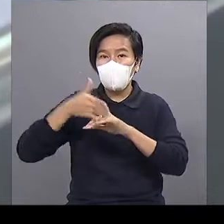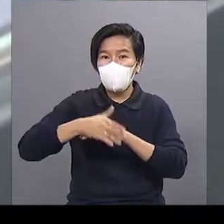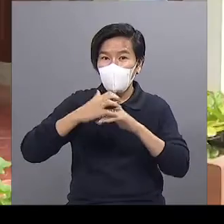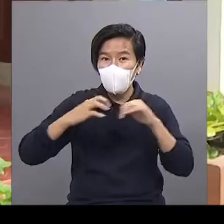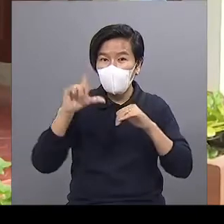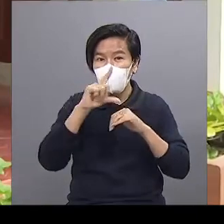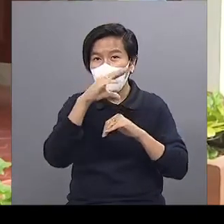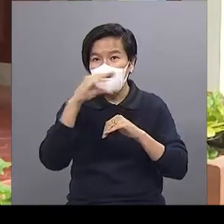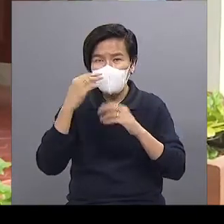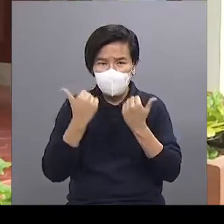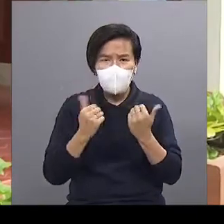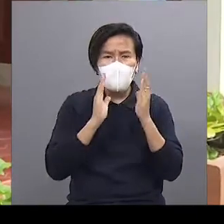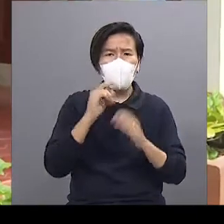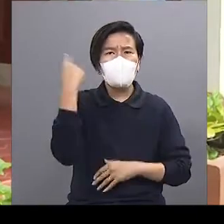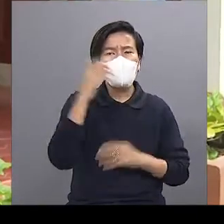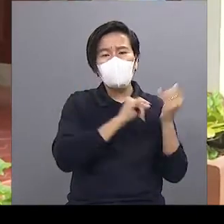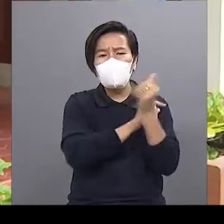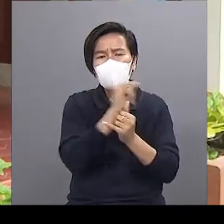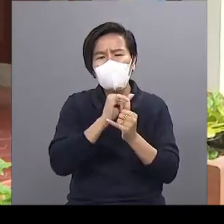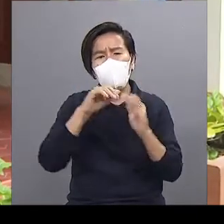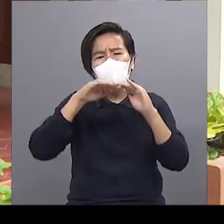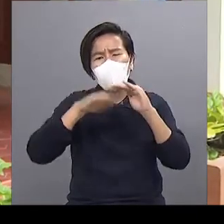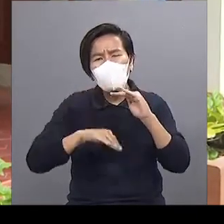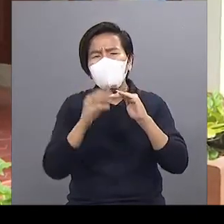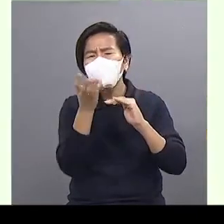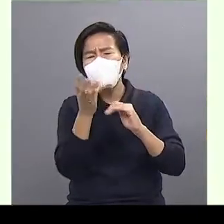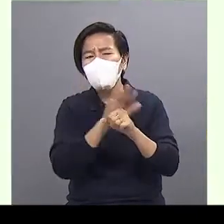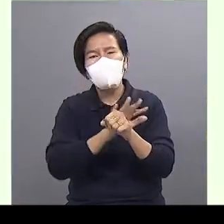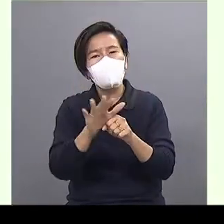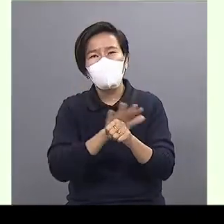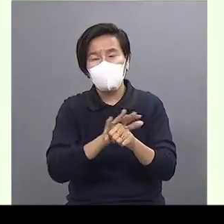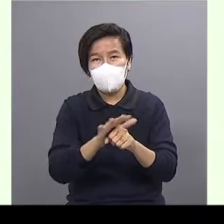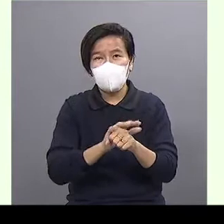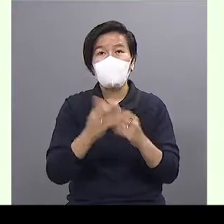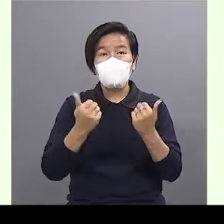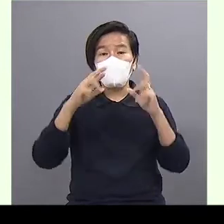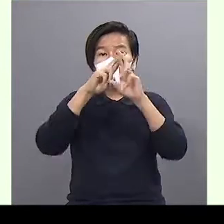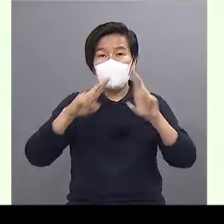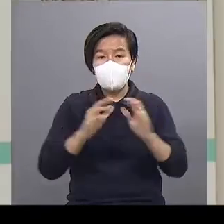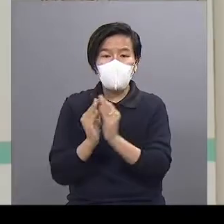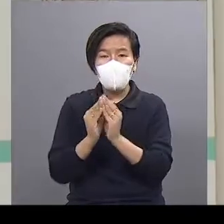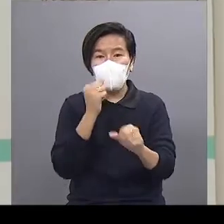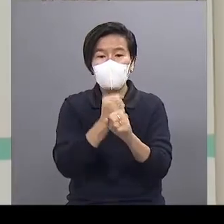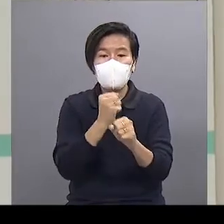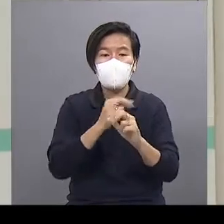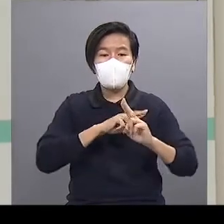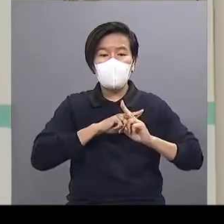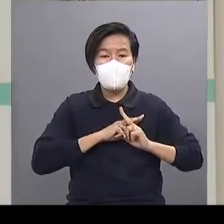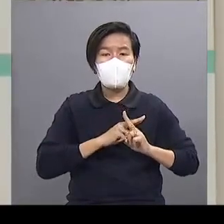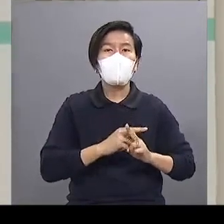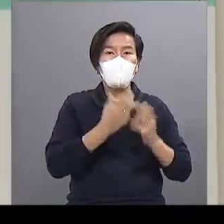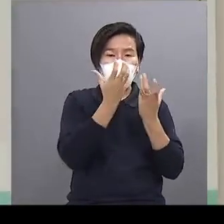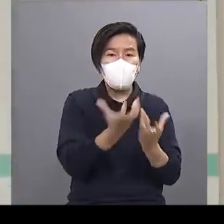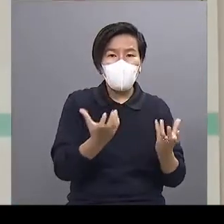ขายลดลงแต่ก็ไม่ส่งผลกระทบมากนักเพราะเป็นธุรกิจภายในครอบครัวที่สามารถปรับลดวัตถุดิบและลดการผลิตได้ตาม